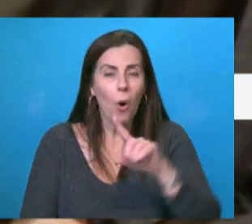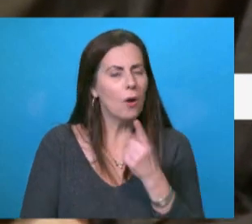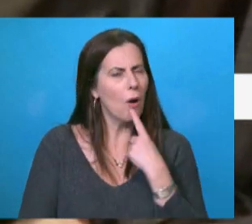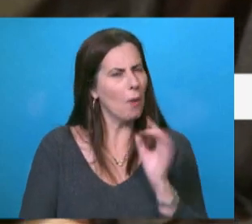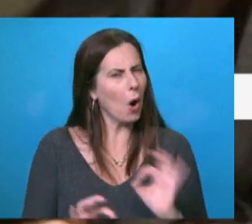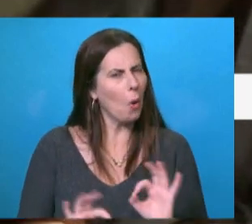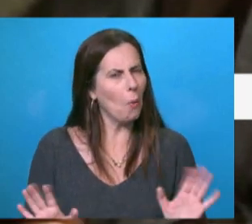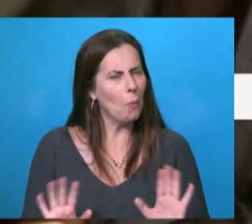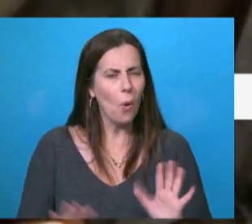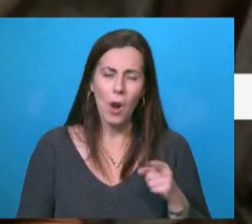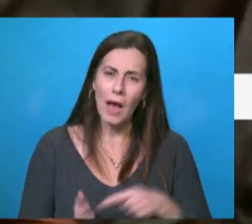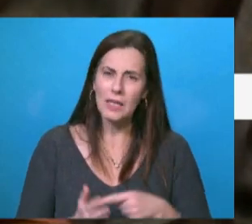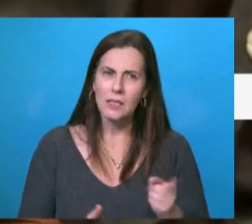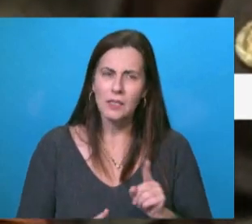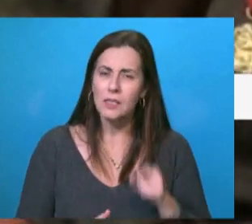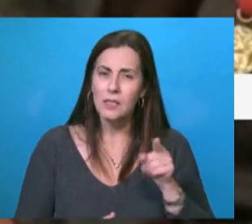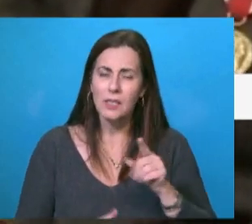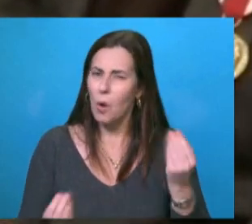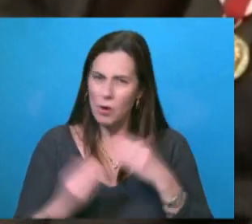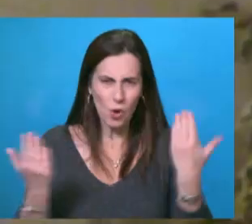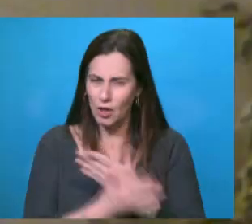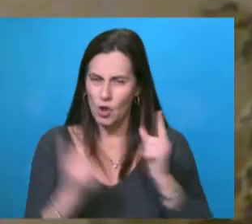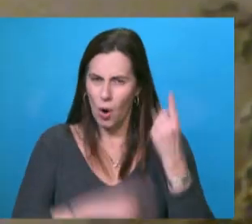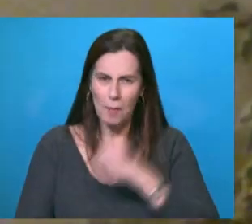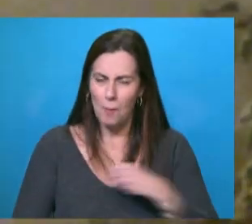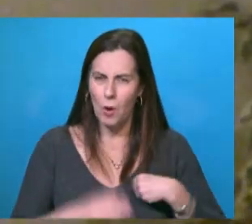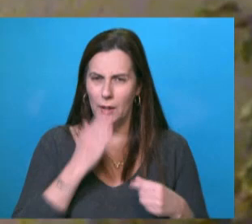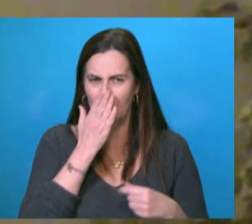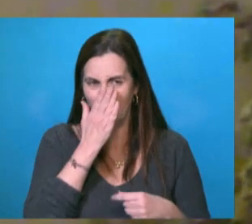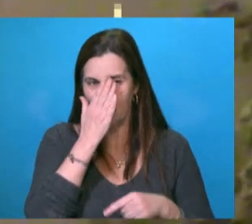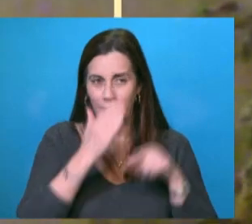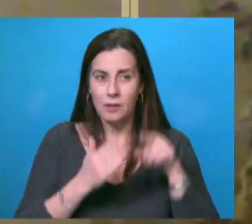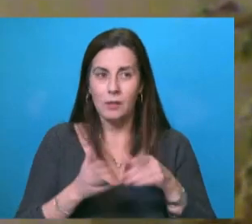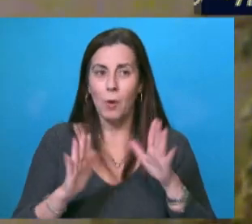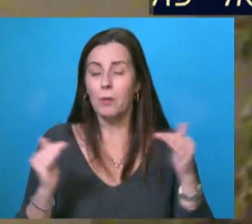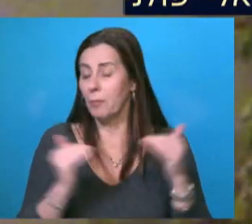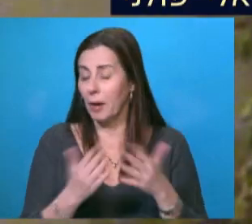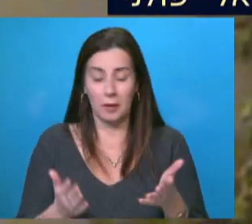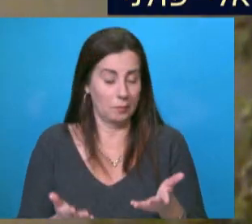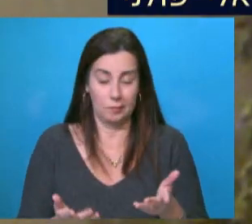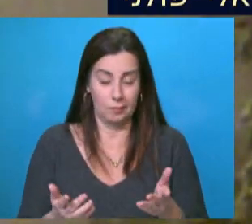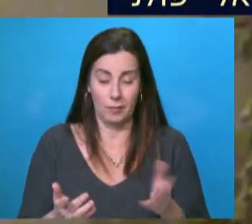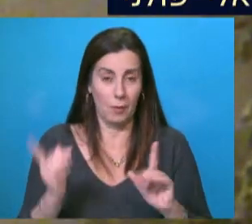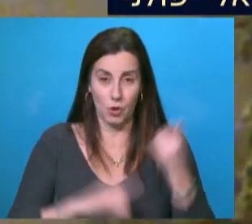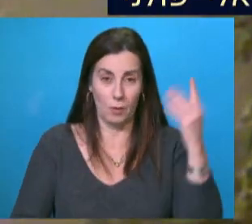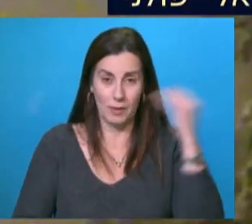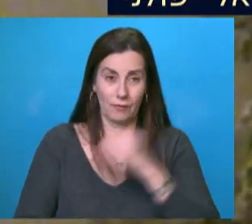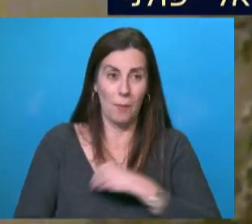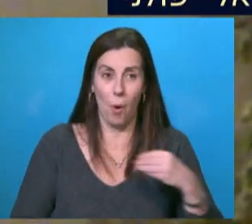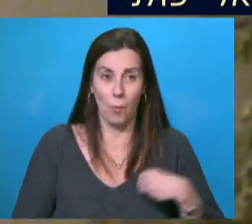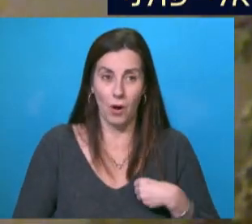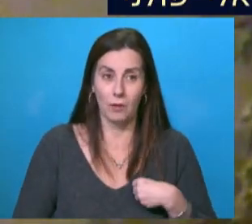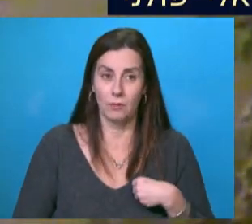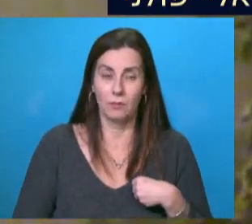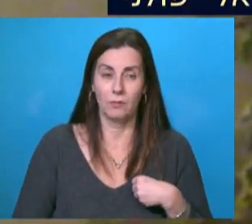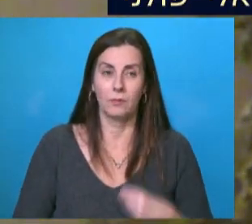אולי כי לא מדובר בתופעה חדשה. This is super Polish school like to have an academy